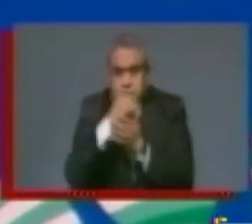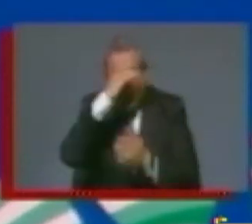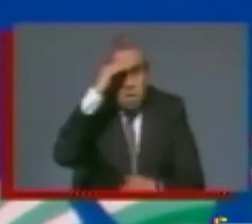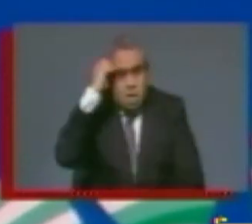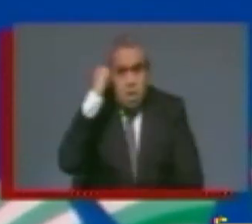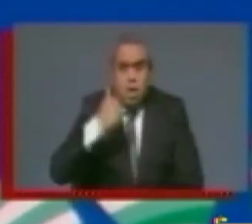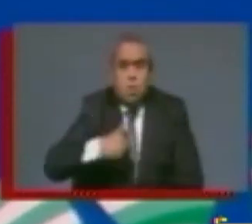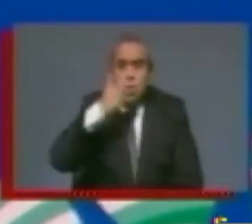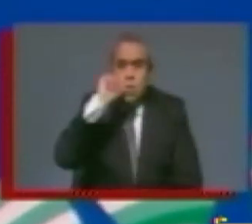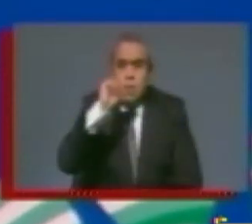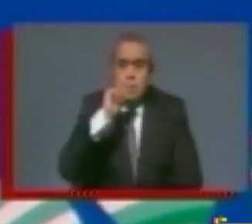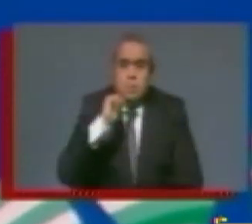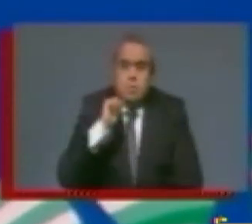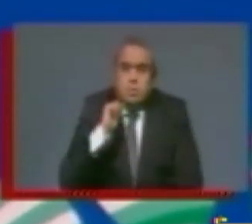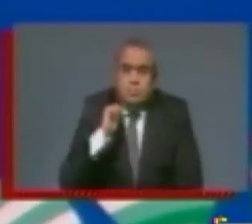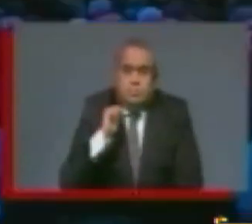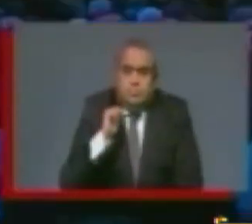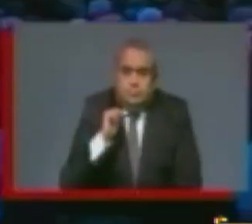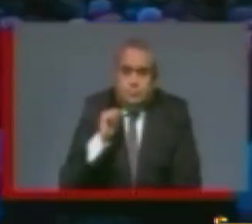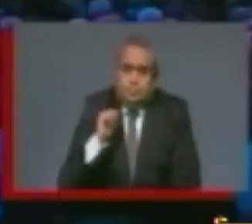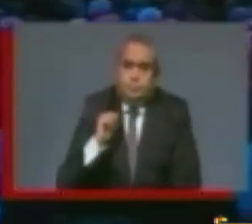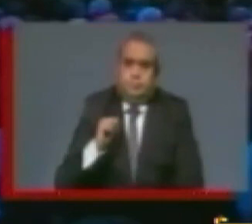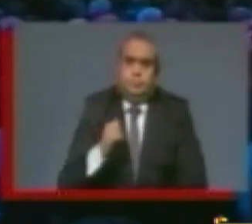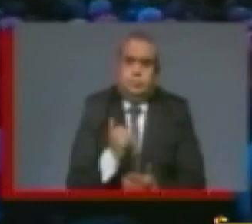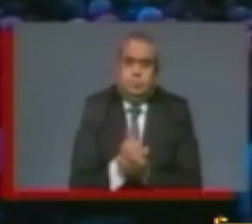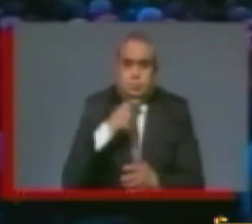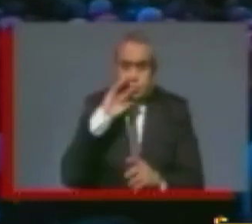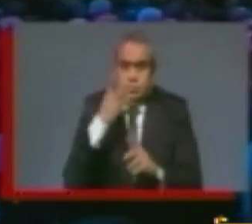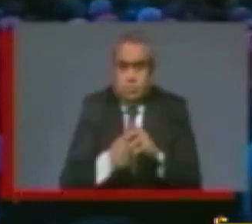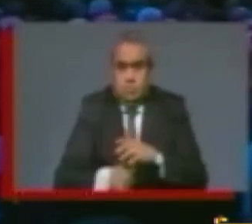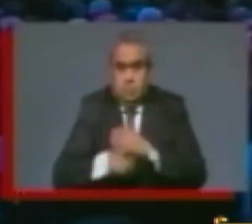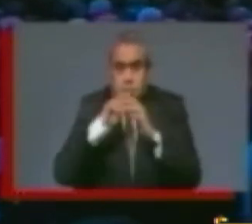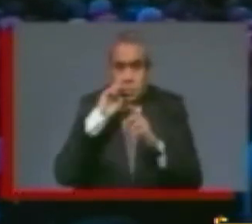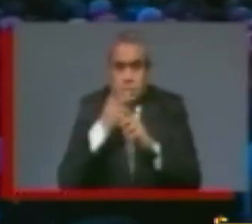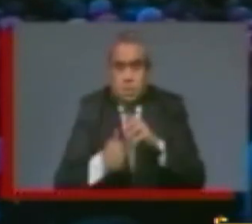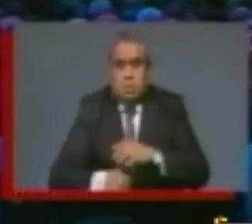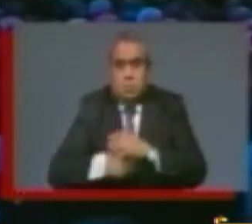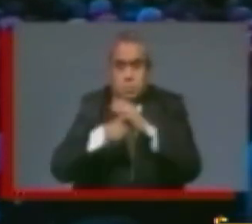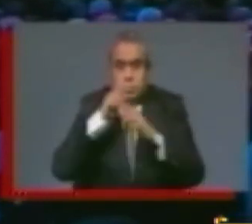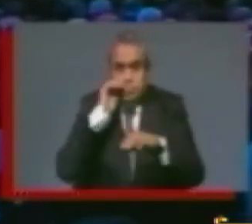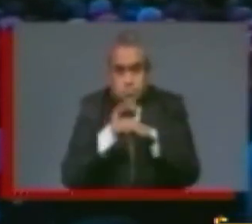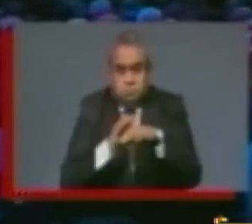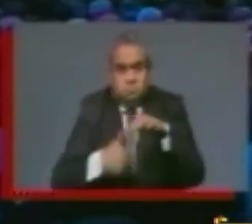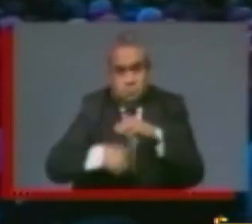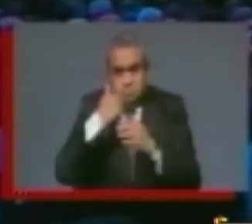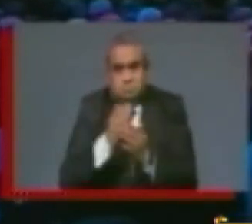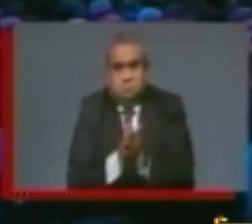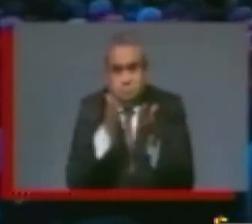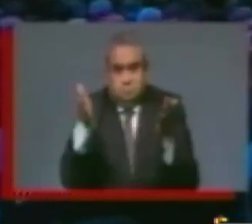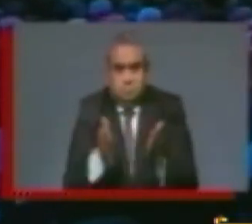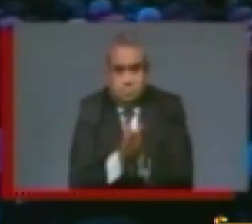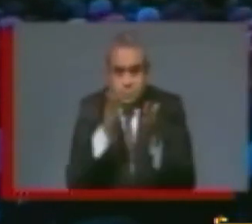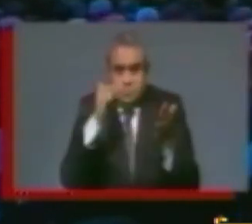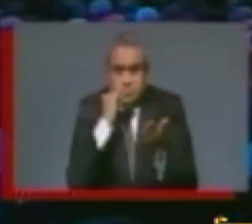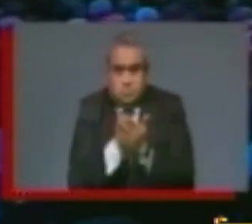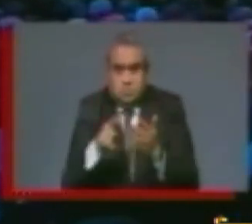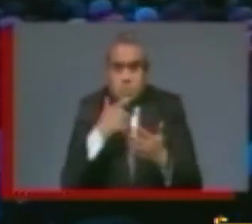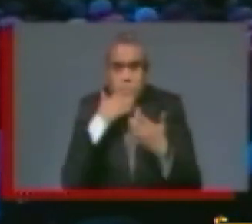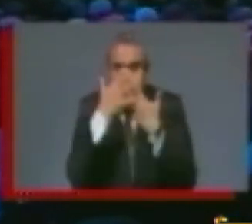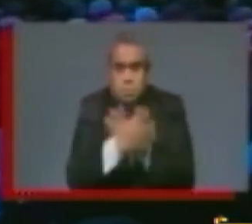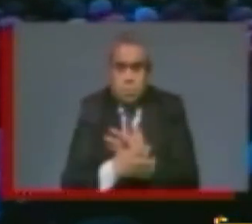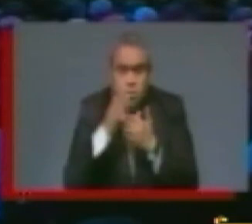الاولويات والحقيقه فعلا يعني الكلام ده منعكس ومترجم بصوره حقيقيه من واقع ان مشروع او